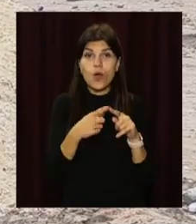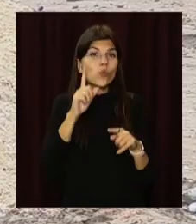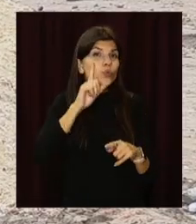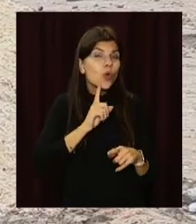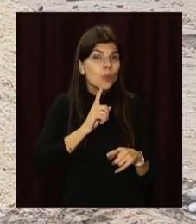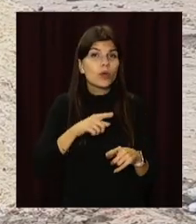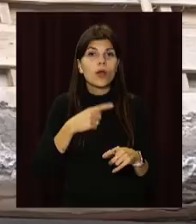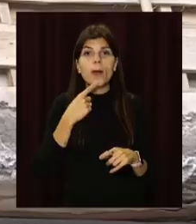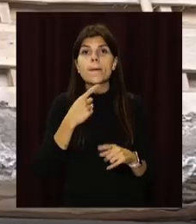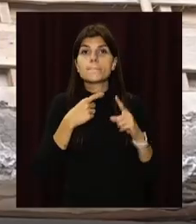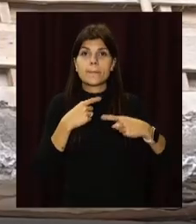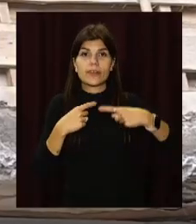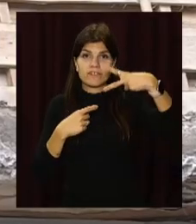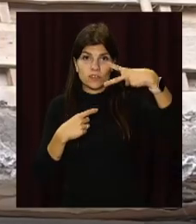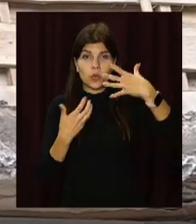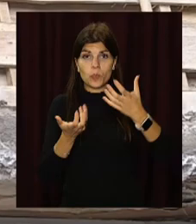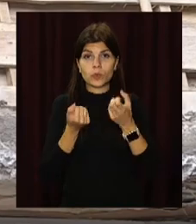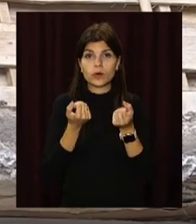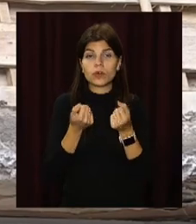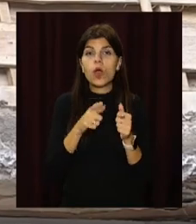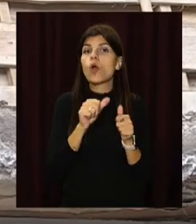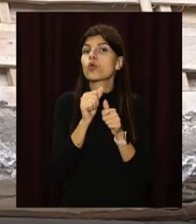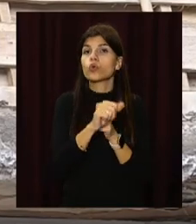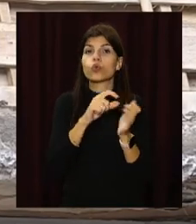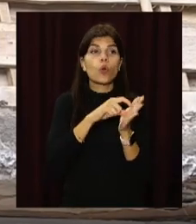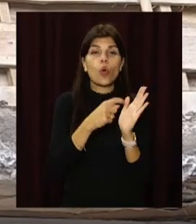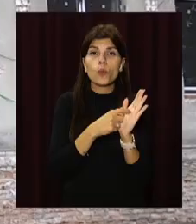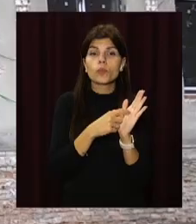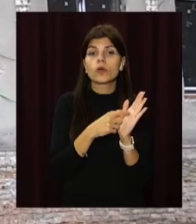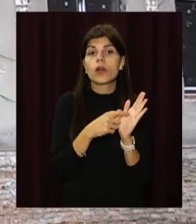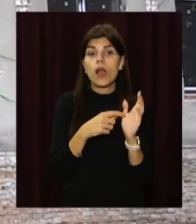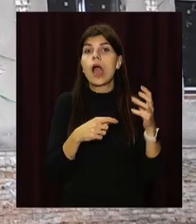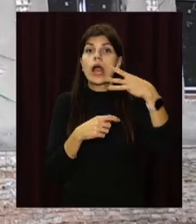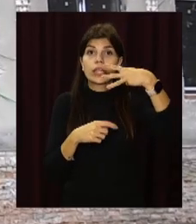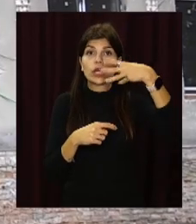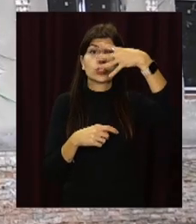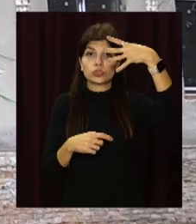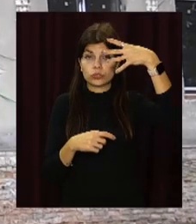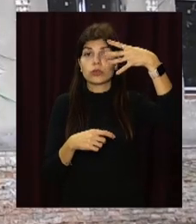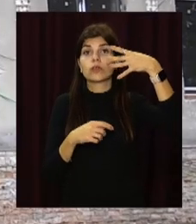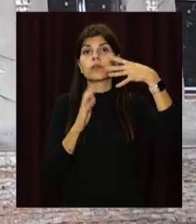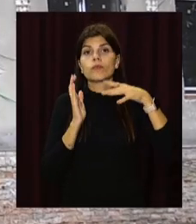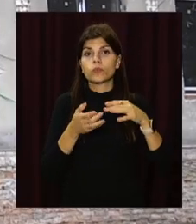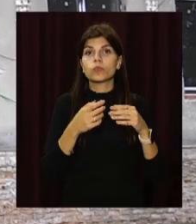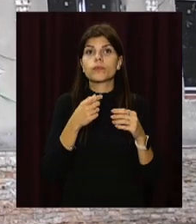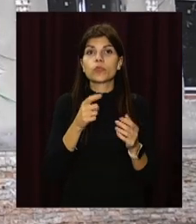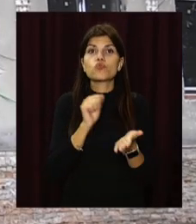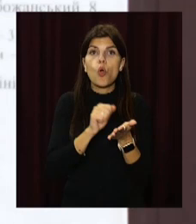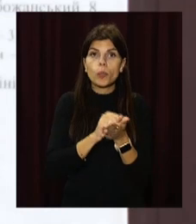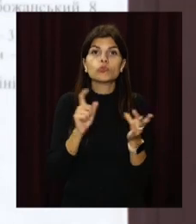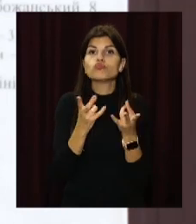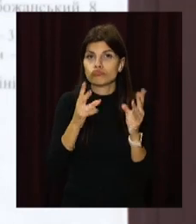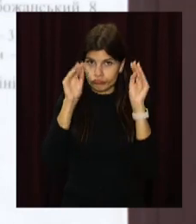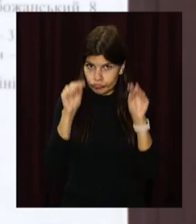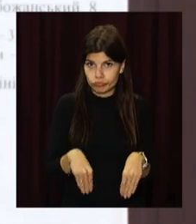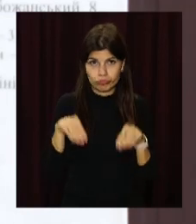прийматимуть людей на перших двох поверхах замість окремих кімнат open space, а на третьому та четвертому поверхах оброблятимуть документи.